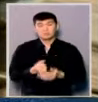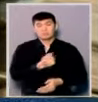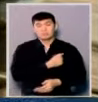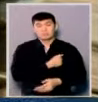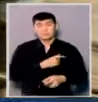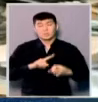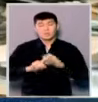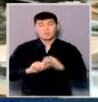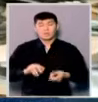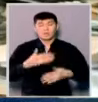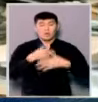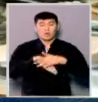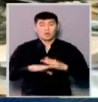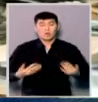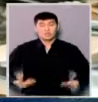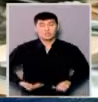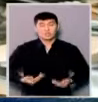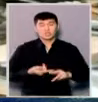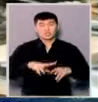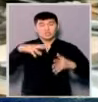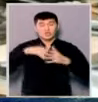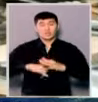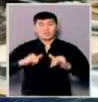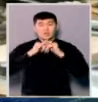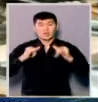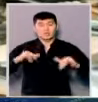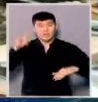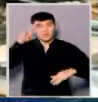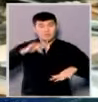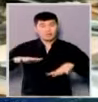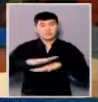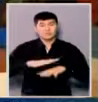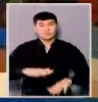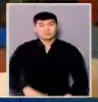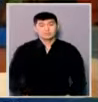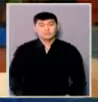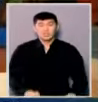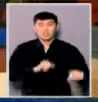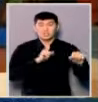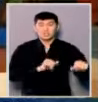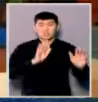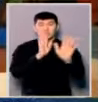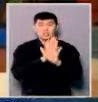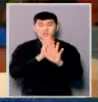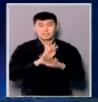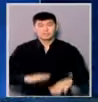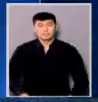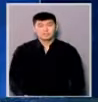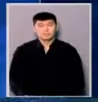соболезнования в связи с кончиной Муфтаха Диярулы, внесшего значительный вклад в развитие геологии, в защиту экологии